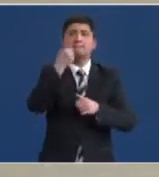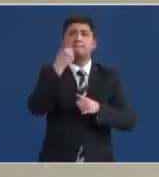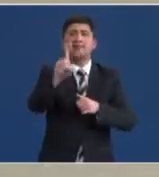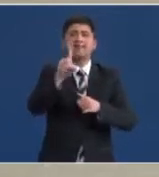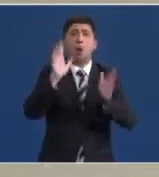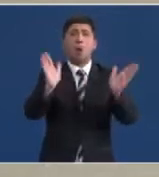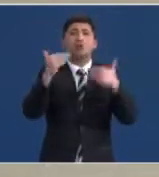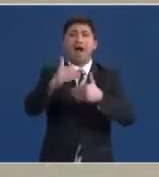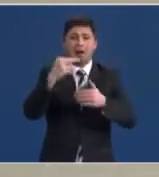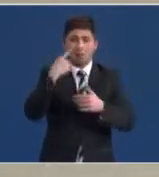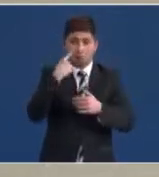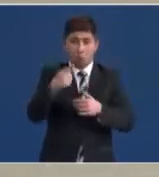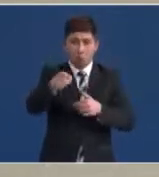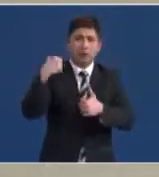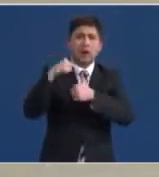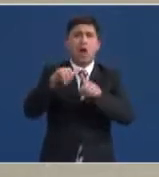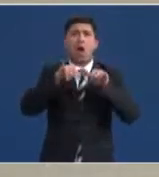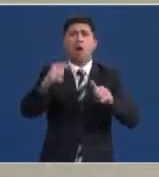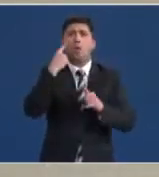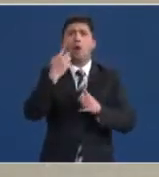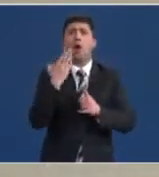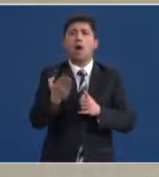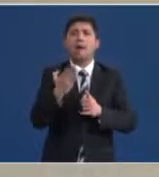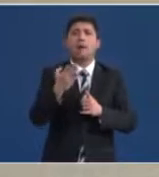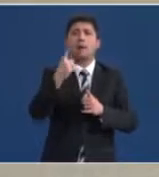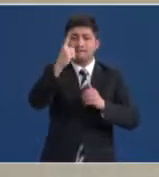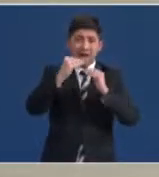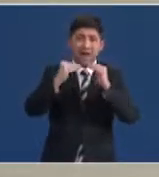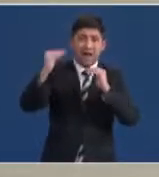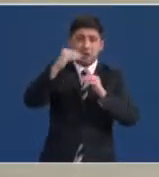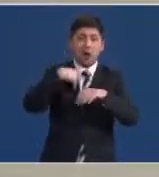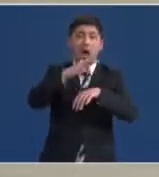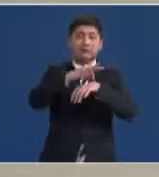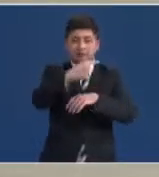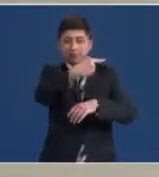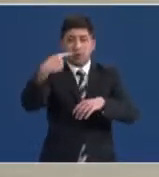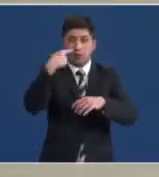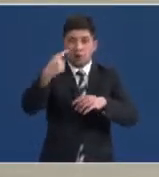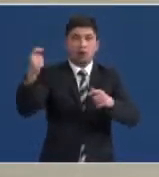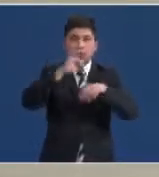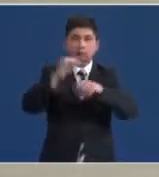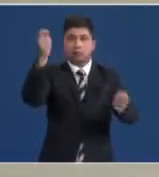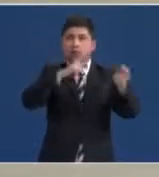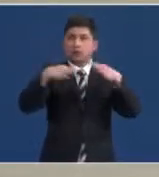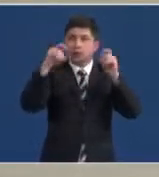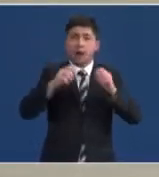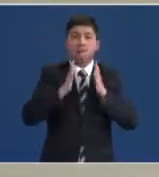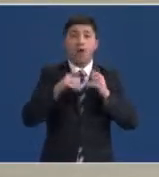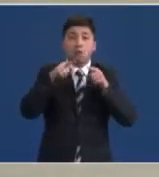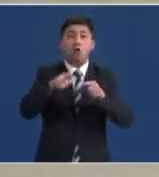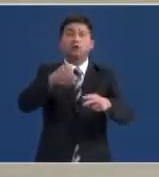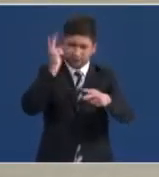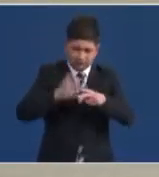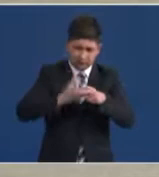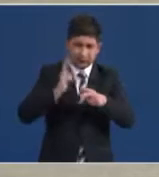bin odalık orada da yine Bu bir katlık hastaneyi yapıyoruz ki bunları